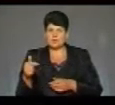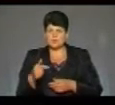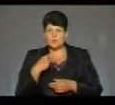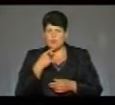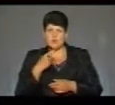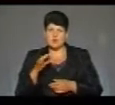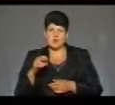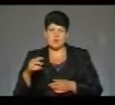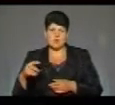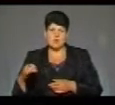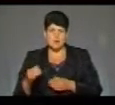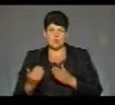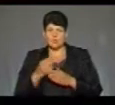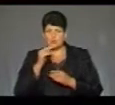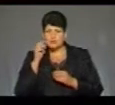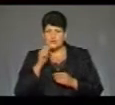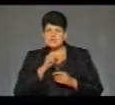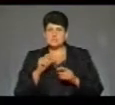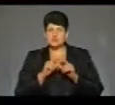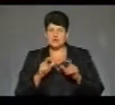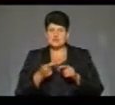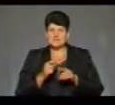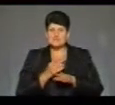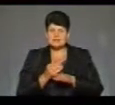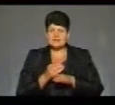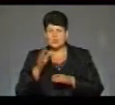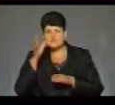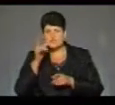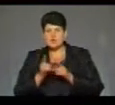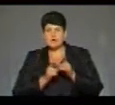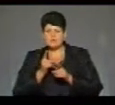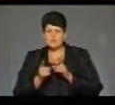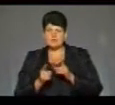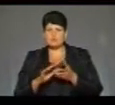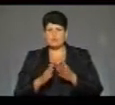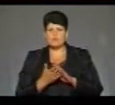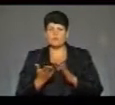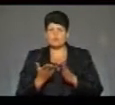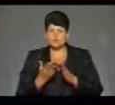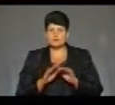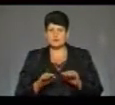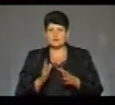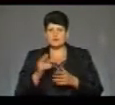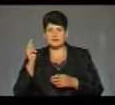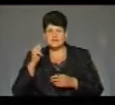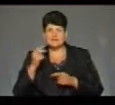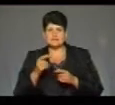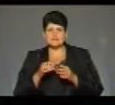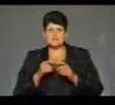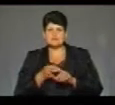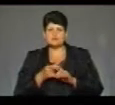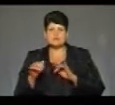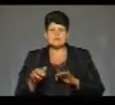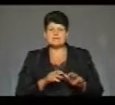Хома. Нова українська школа – це частина освітньої реформи, за умовами якої школярі мають навчатися через діяльність. У